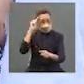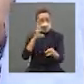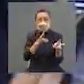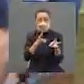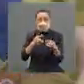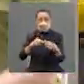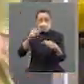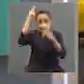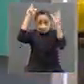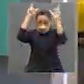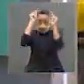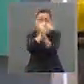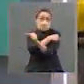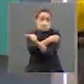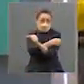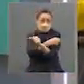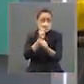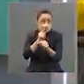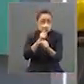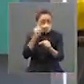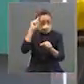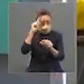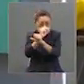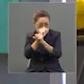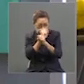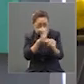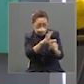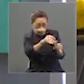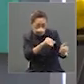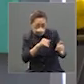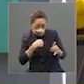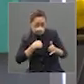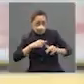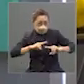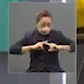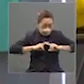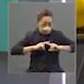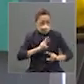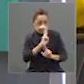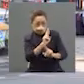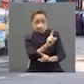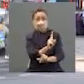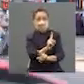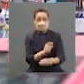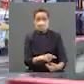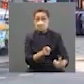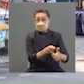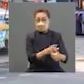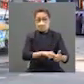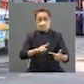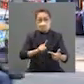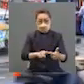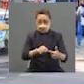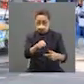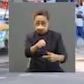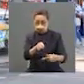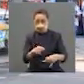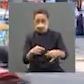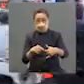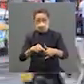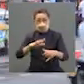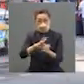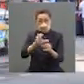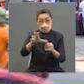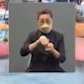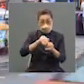ลต่อไปรวมไปถึงการดูแลแบบฉุกเฉินด้วยนะคะผู้ป่วยฉุกเฉินมีการระบบการส่งต่อผู้ป่วยโควิดแล้วก็มาตรการสำ